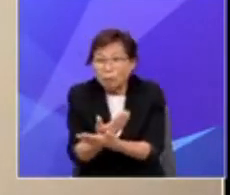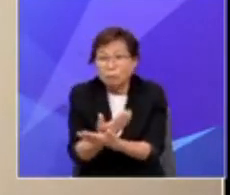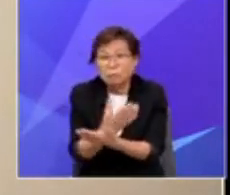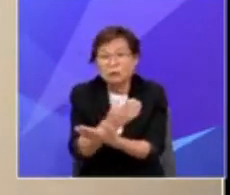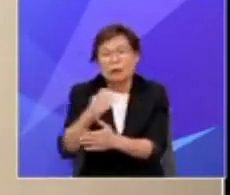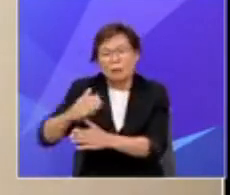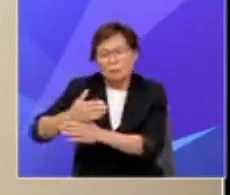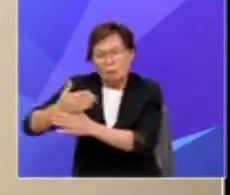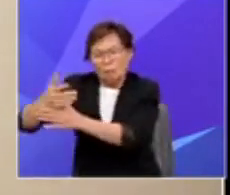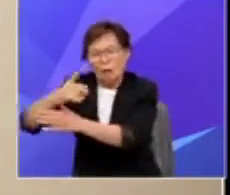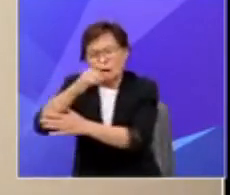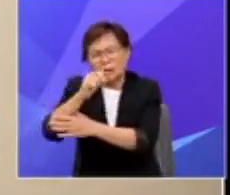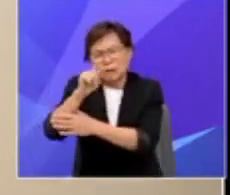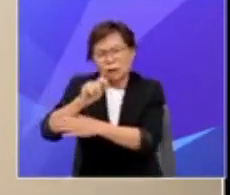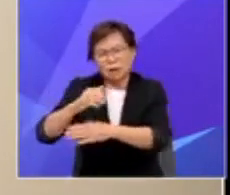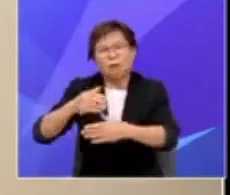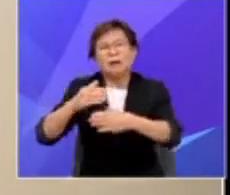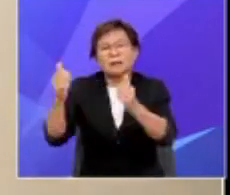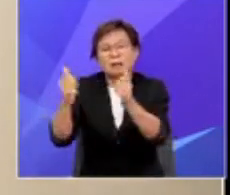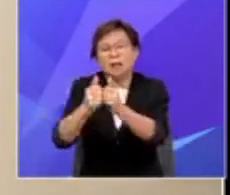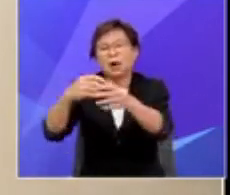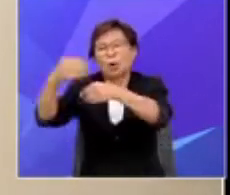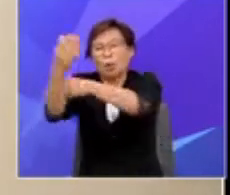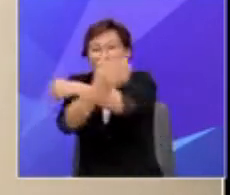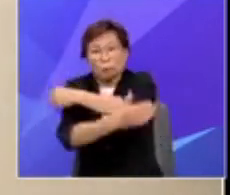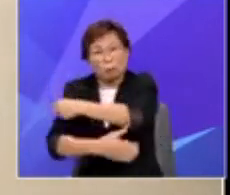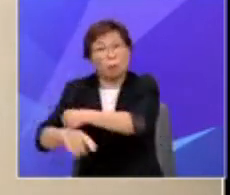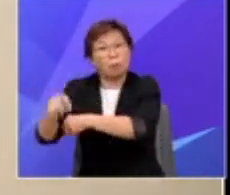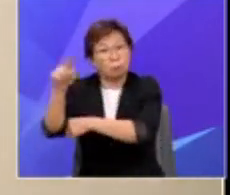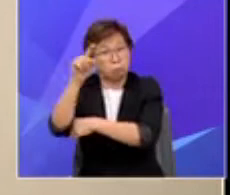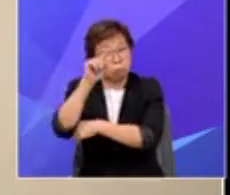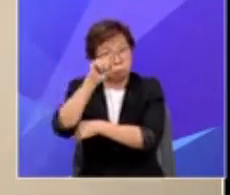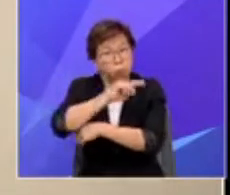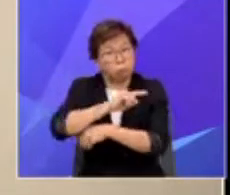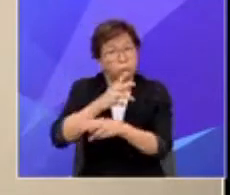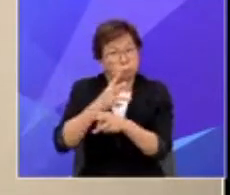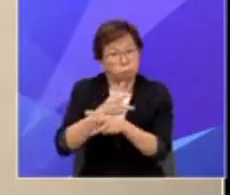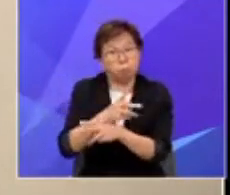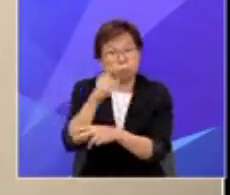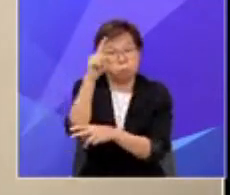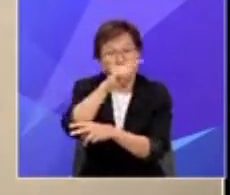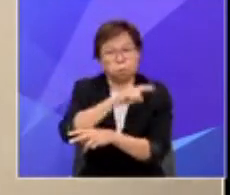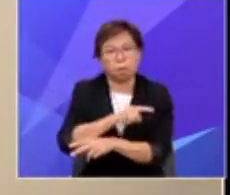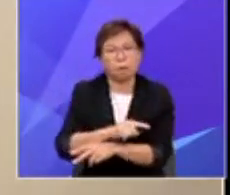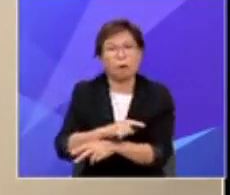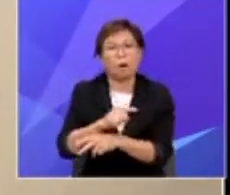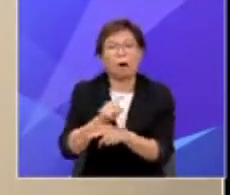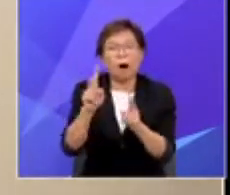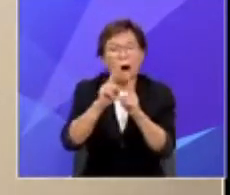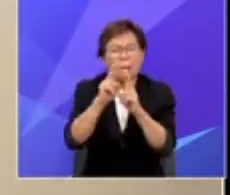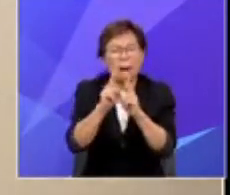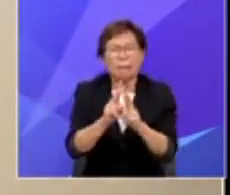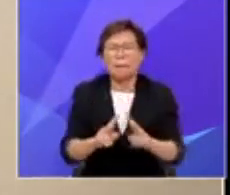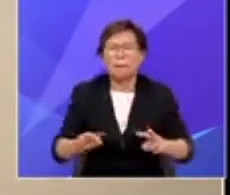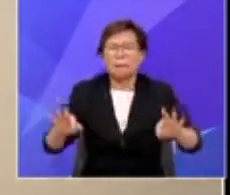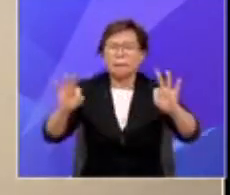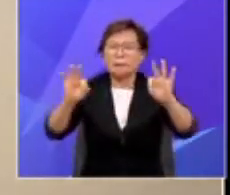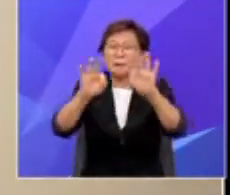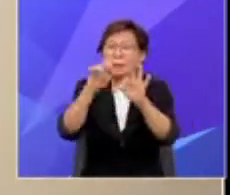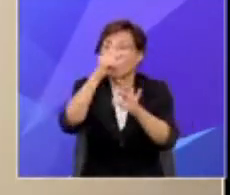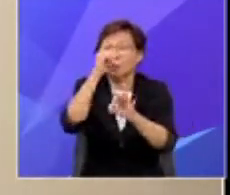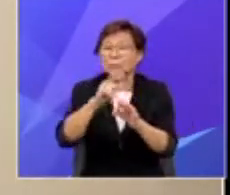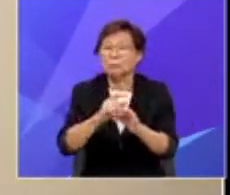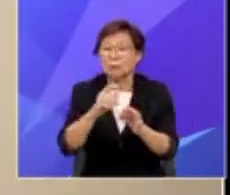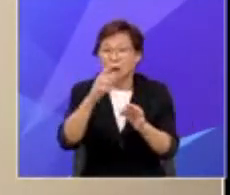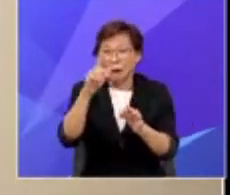perkongsian datar entah sempadan adalah agak ketika am sebenarnya awak ketika memandang